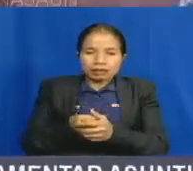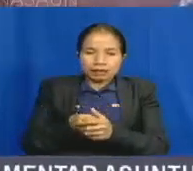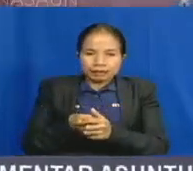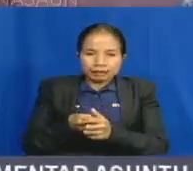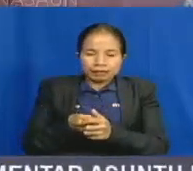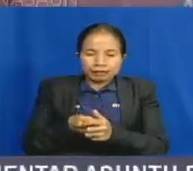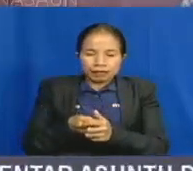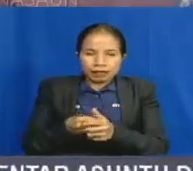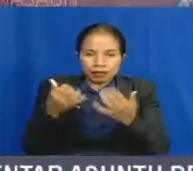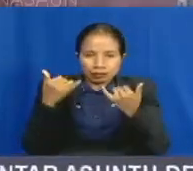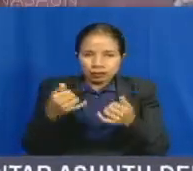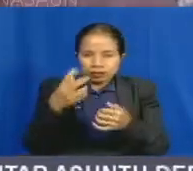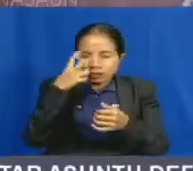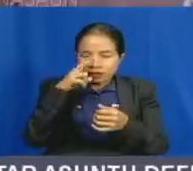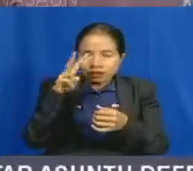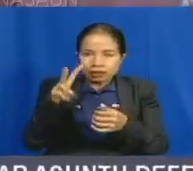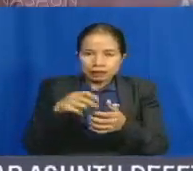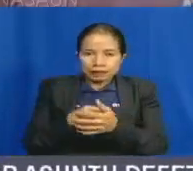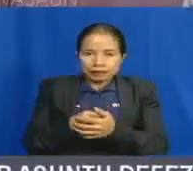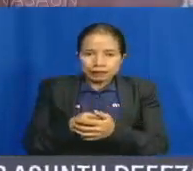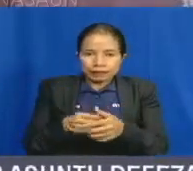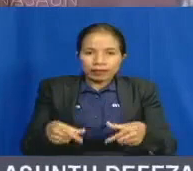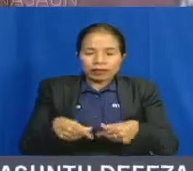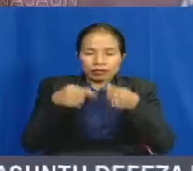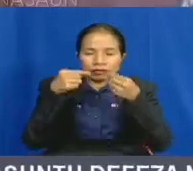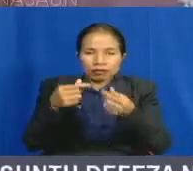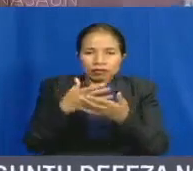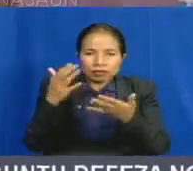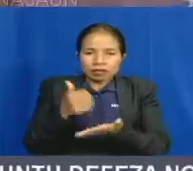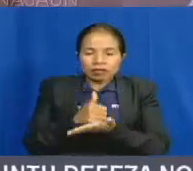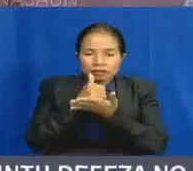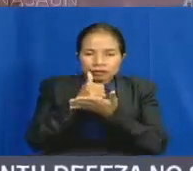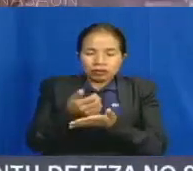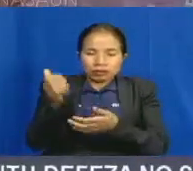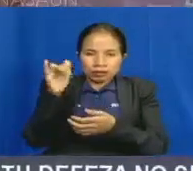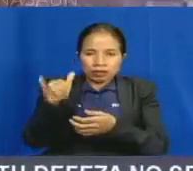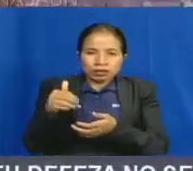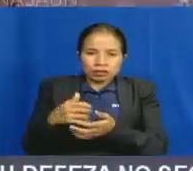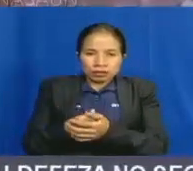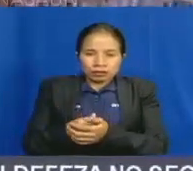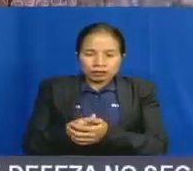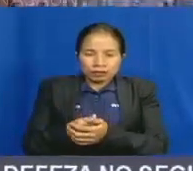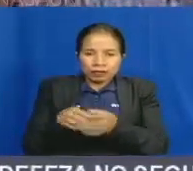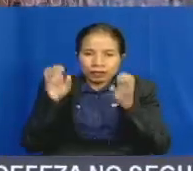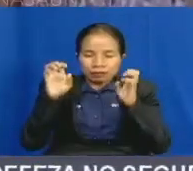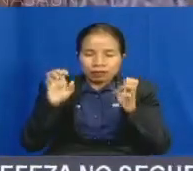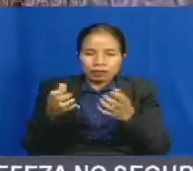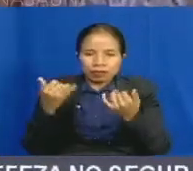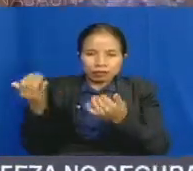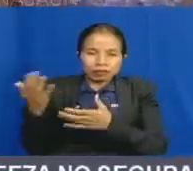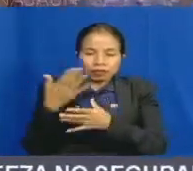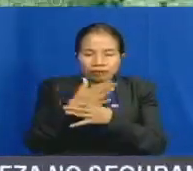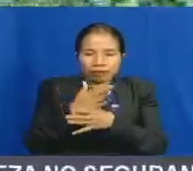agora lao kita verifica rematana no kita fon a contribuição. Apoio sirene bem agora da sala, apoio emergência em Nagorita,